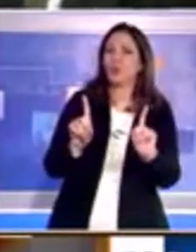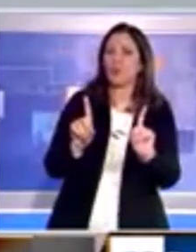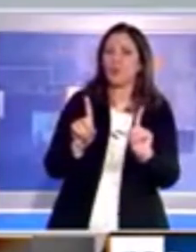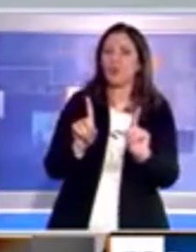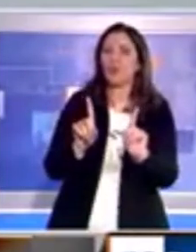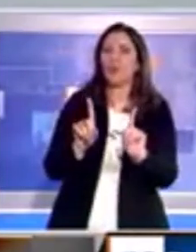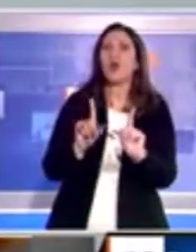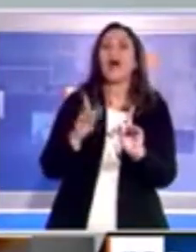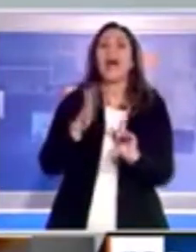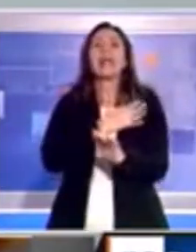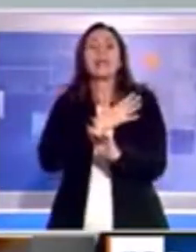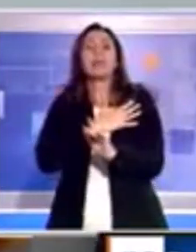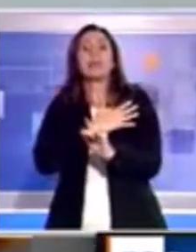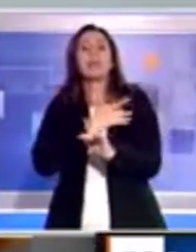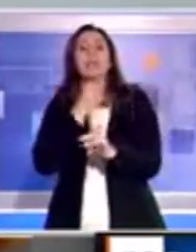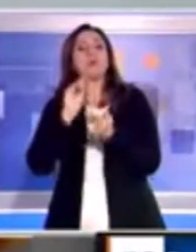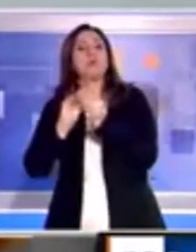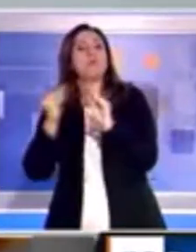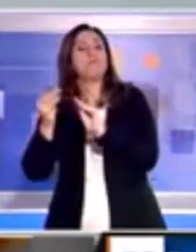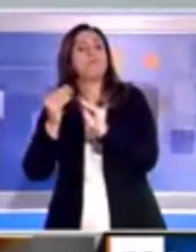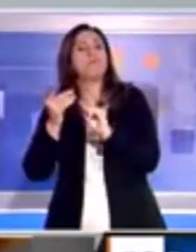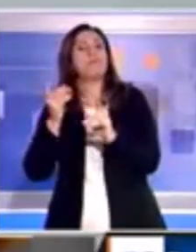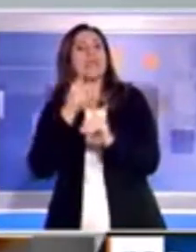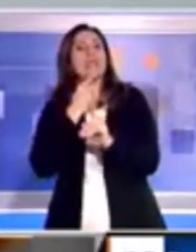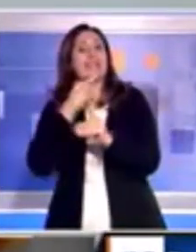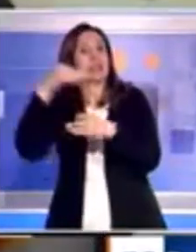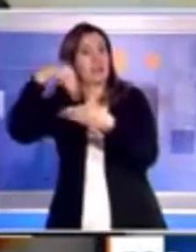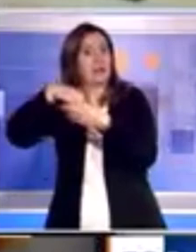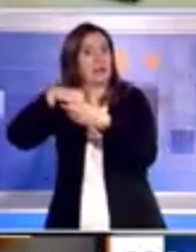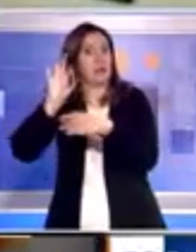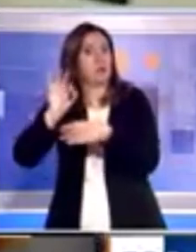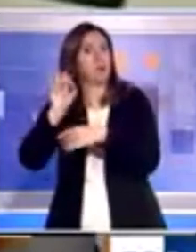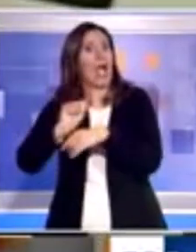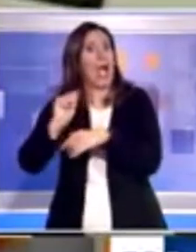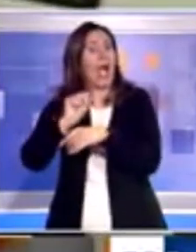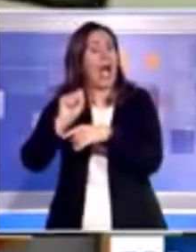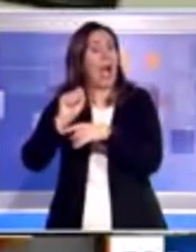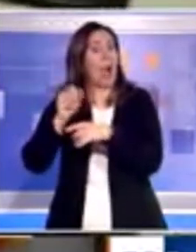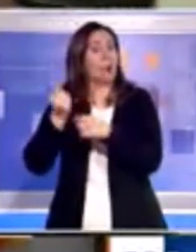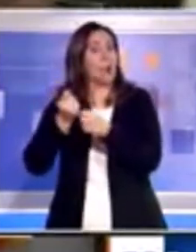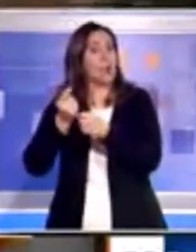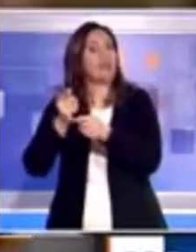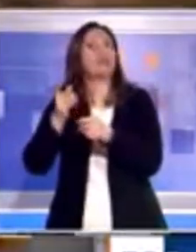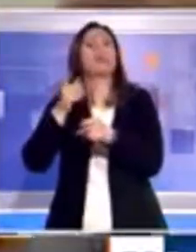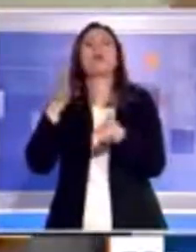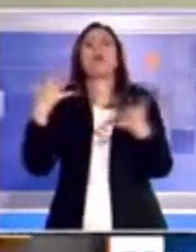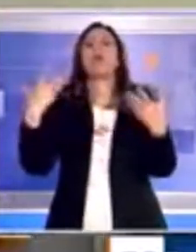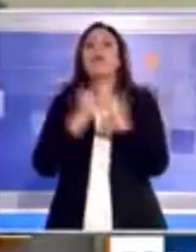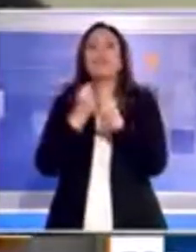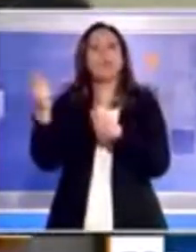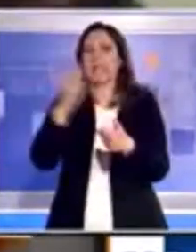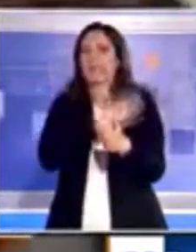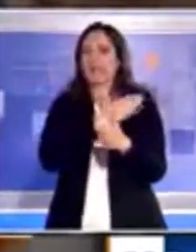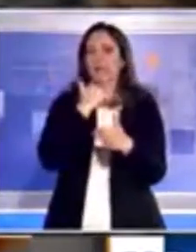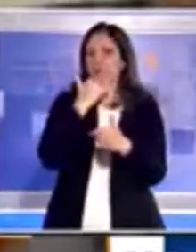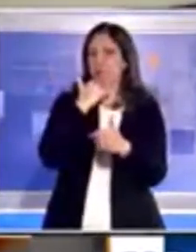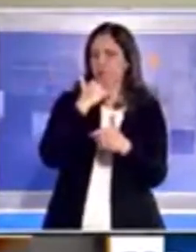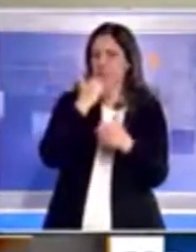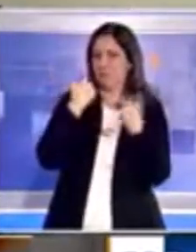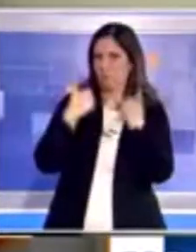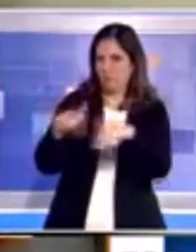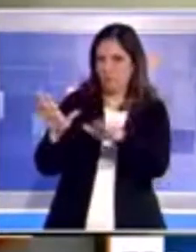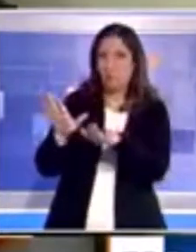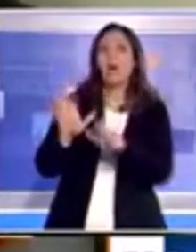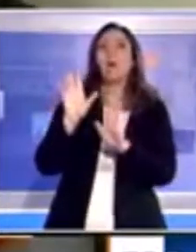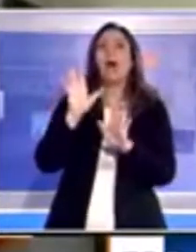da parte delle strutture operanti all'interno tra cui Autogrill in caso di incidenti una problematica già affrontata ma non